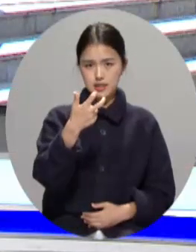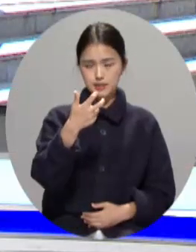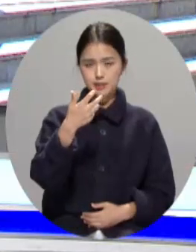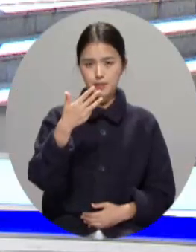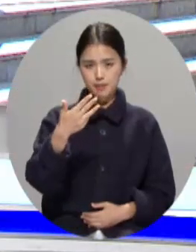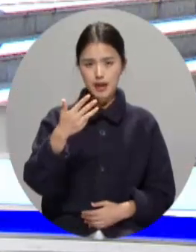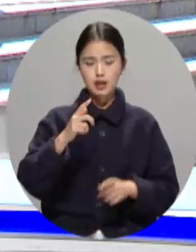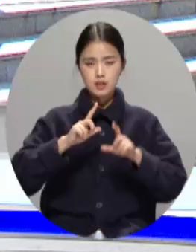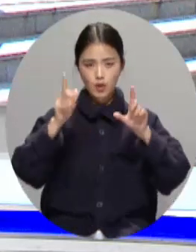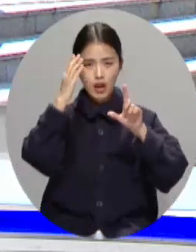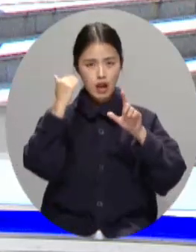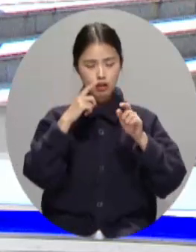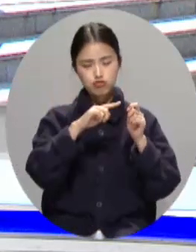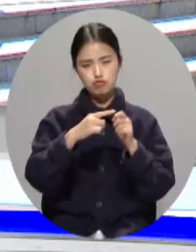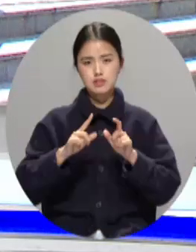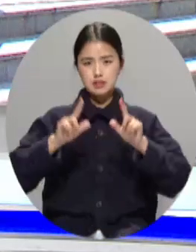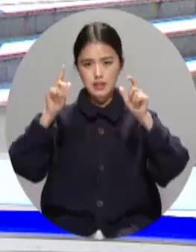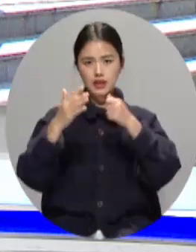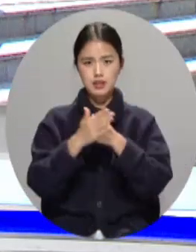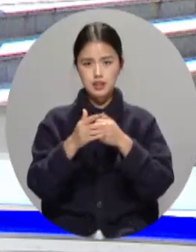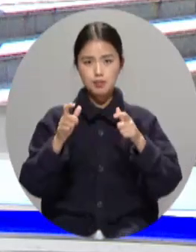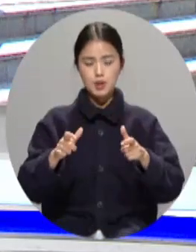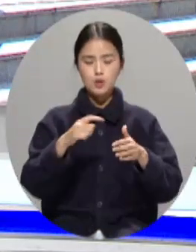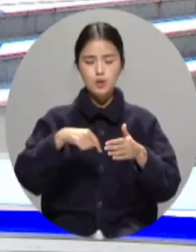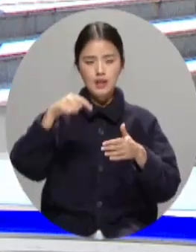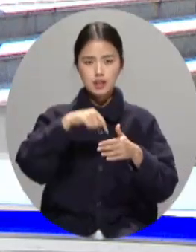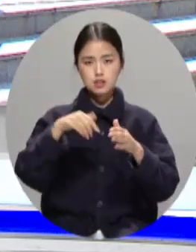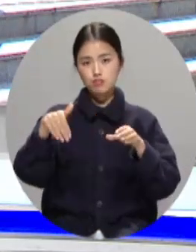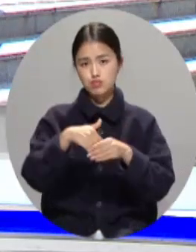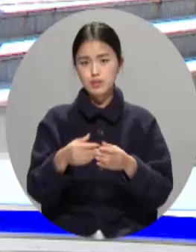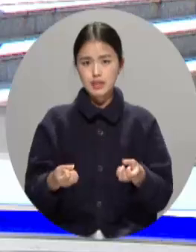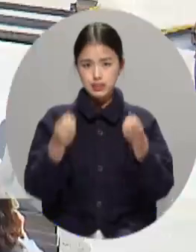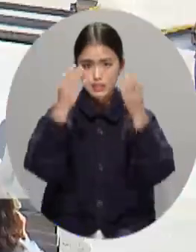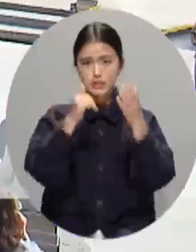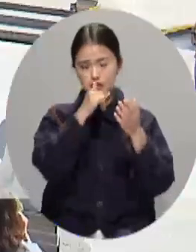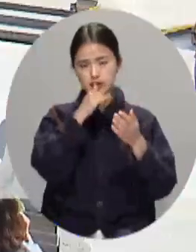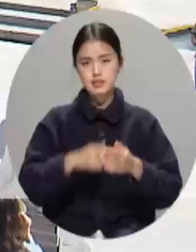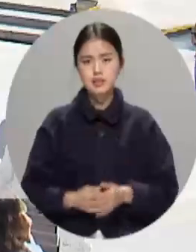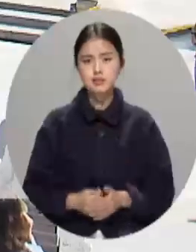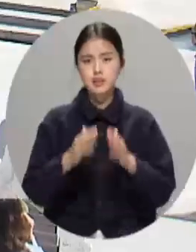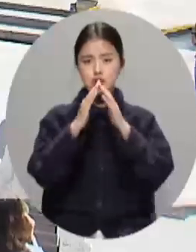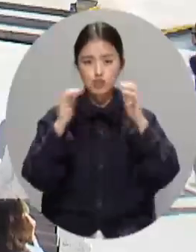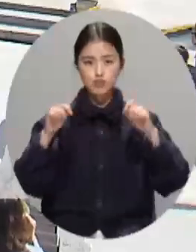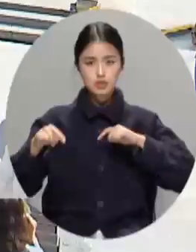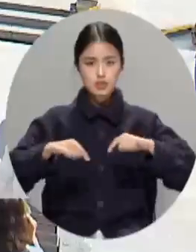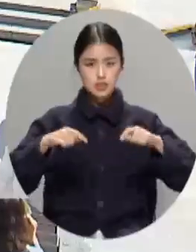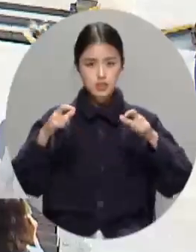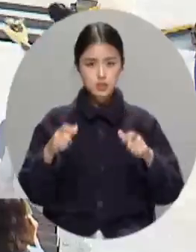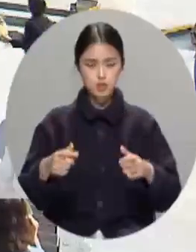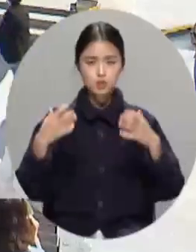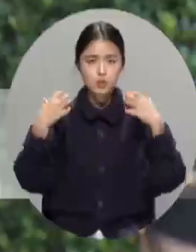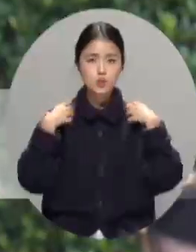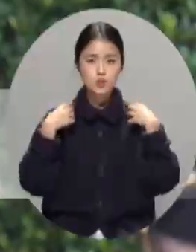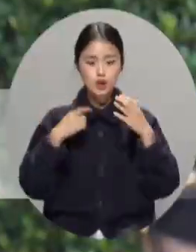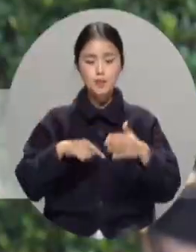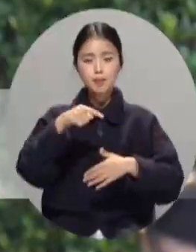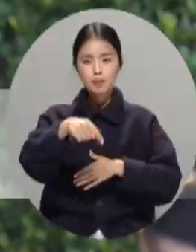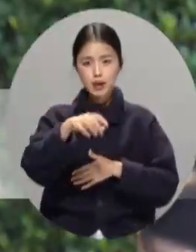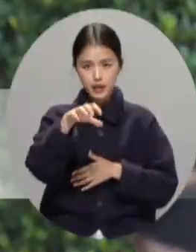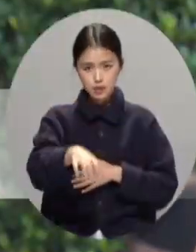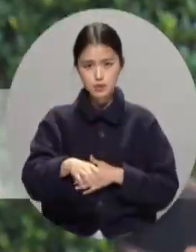제578돌 한글날을 맞아 도내에서도 한글 문화 행사가 열렸습니다. 전북 자치도는 도청 야외